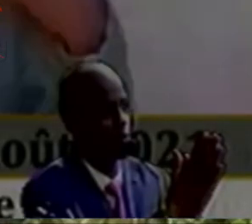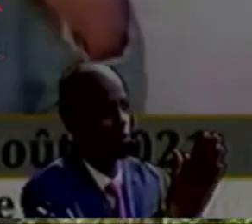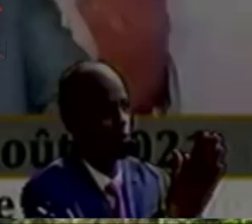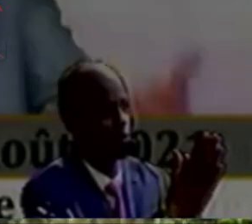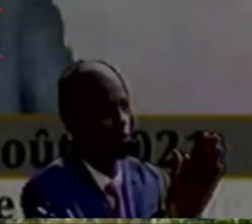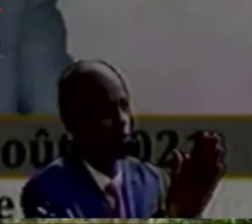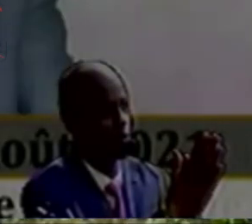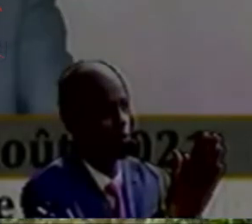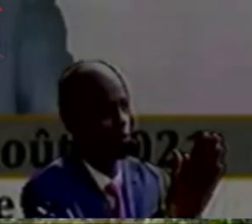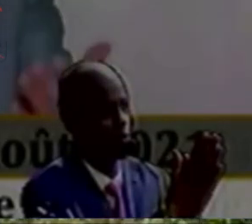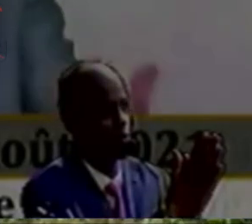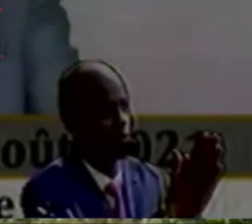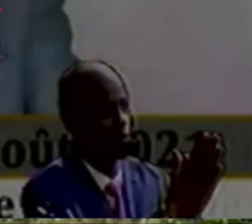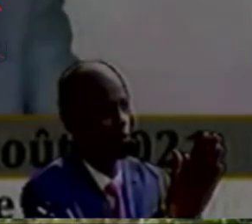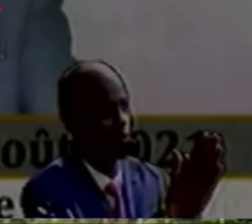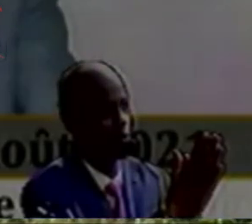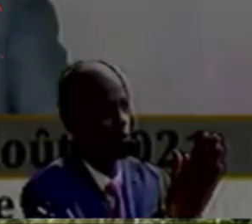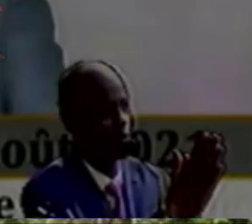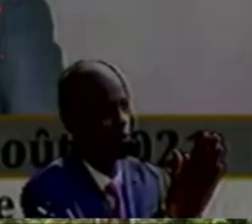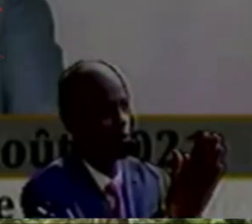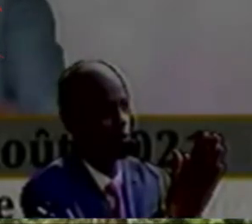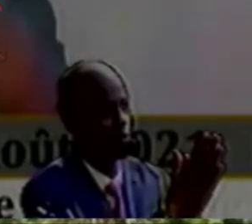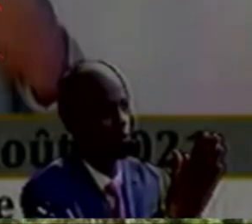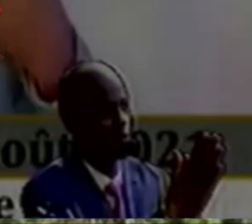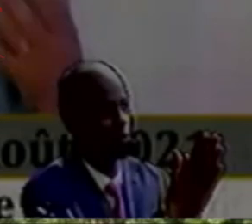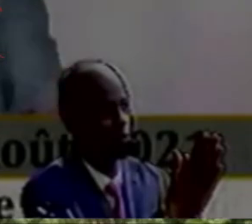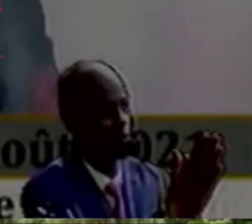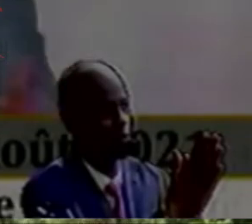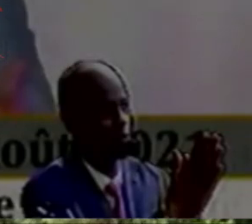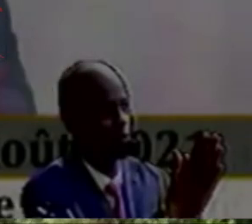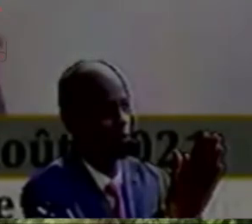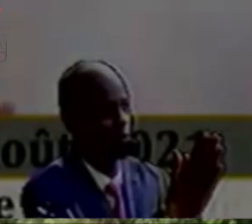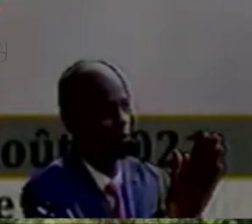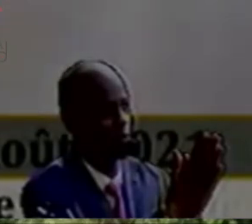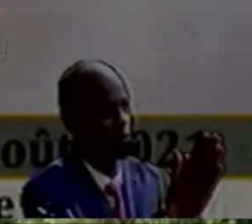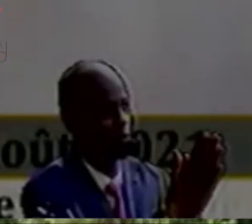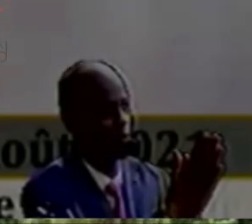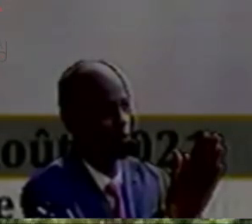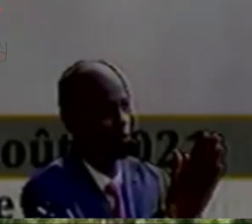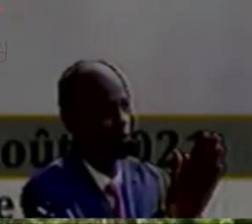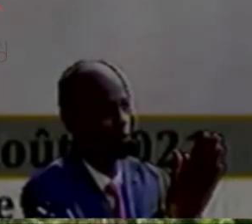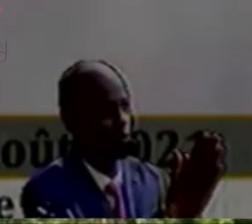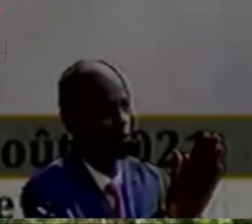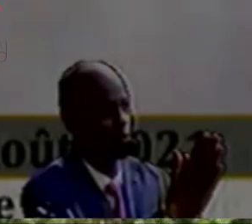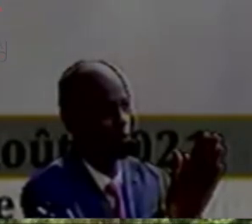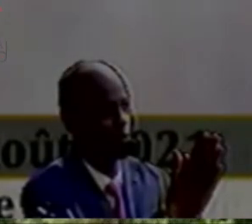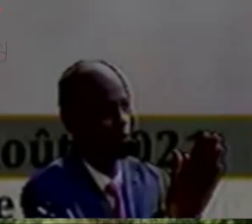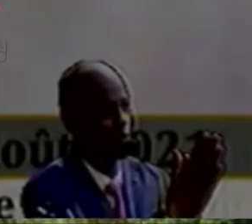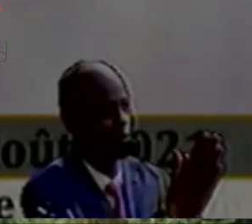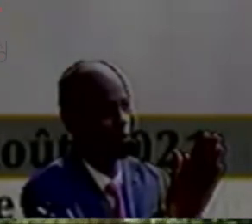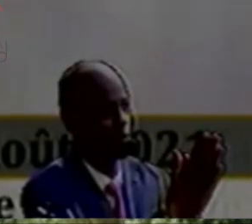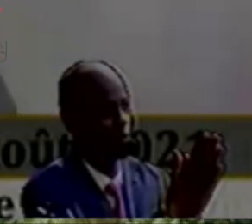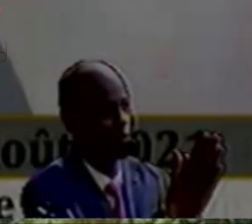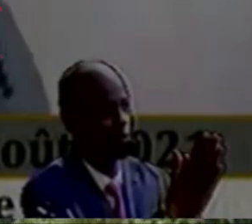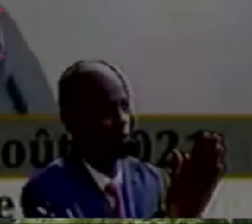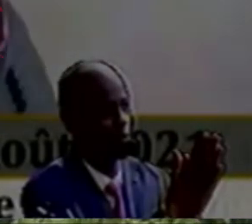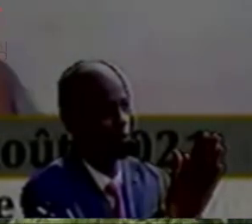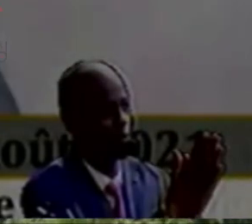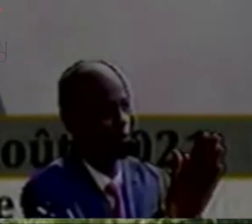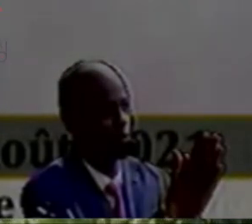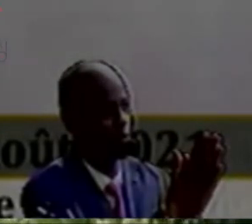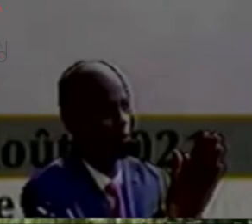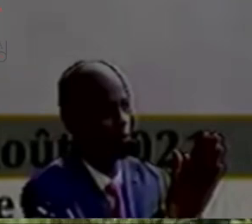des familles, qui ont été des familles proches ou amis, qui ont été touchés par cet événement, et qui vont aussi